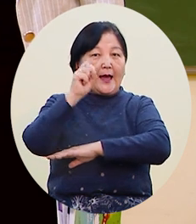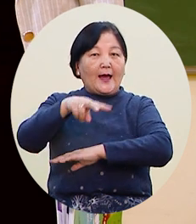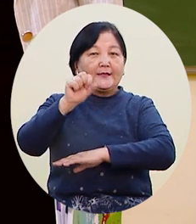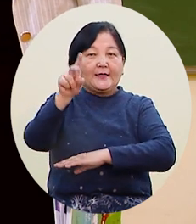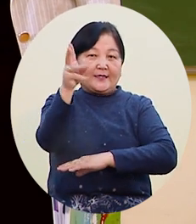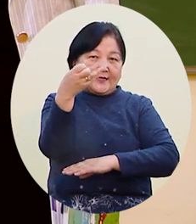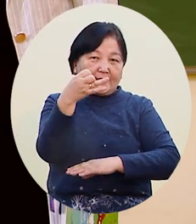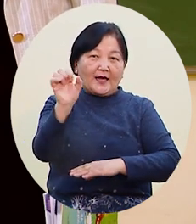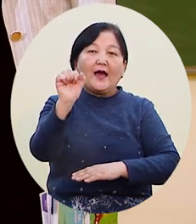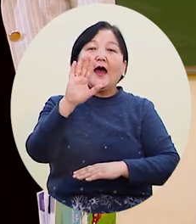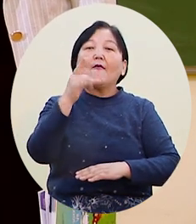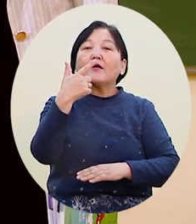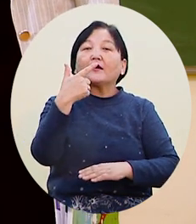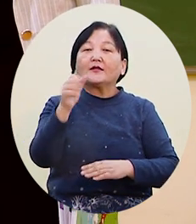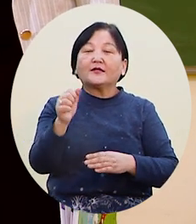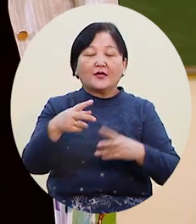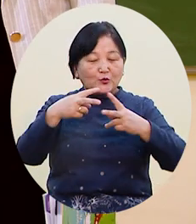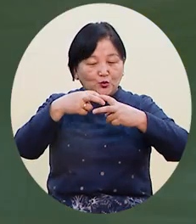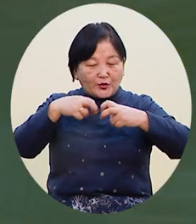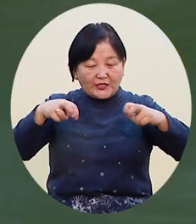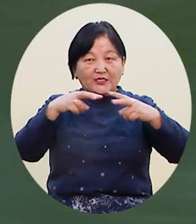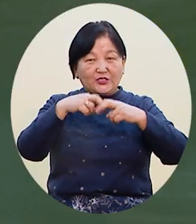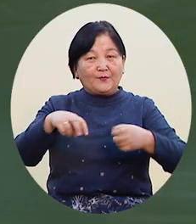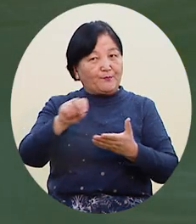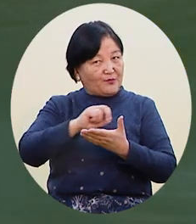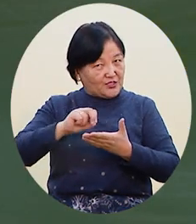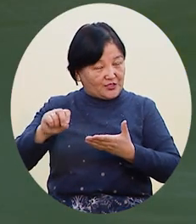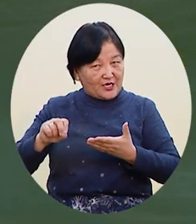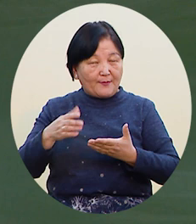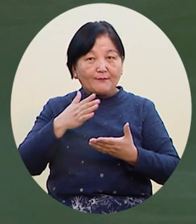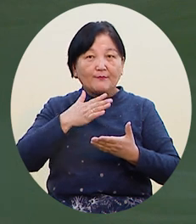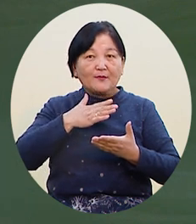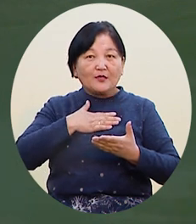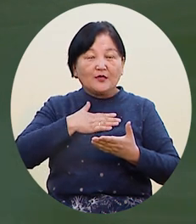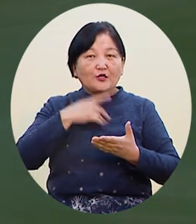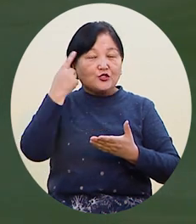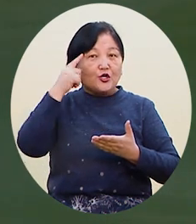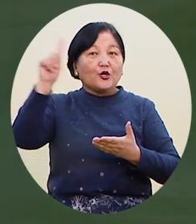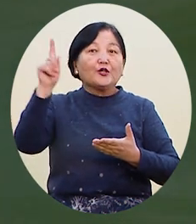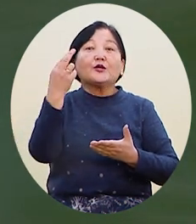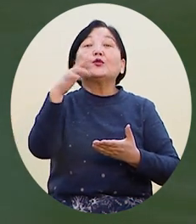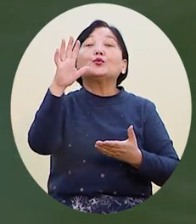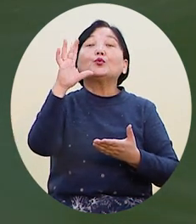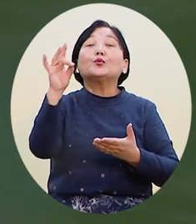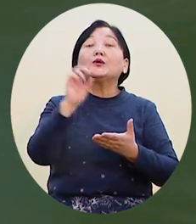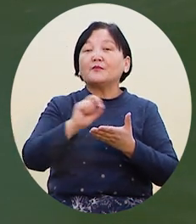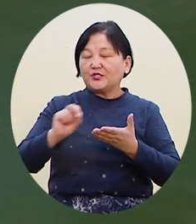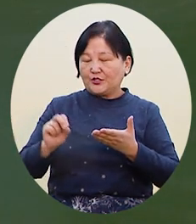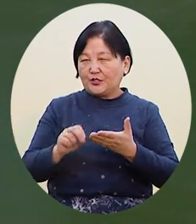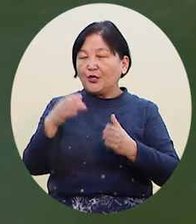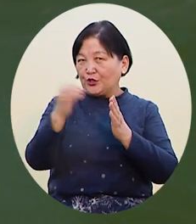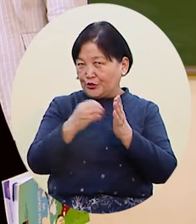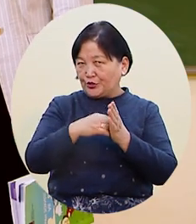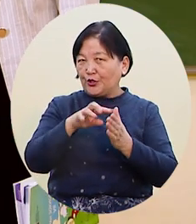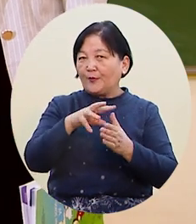найраглалыг судлан шинжилхэд бидний гол одоо хичээлийн зорилго маань зохиолын дүрийн зан төрхийг тодорхойлох энэ чухал зорилготой